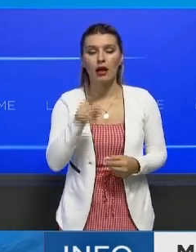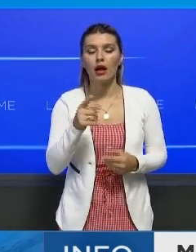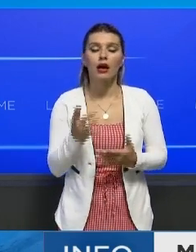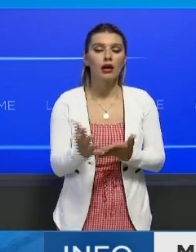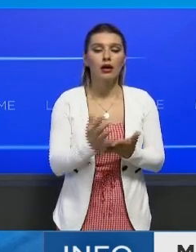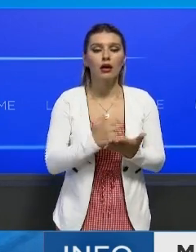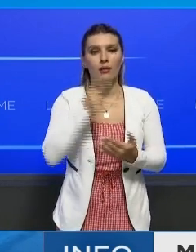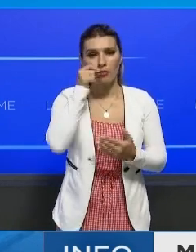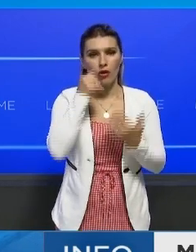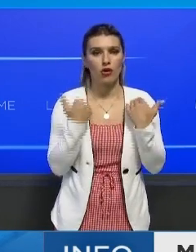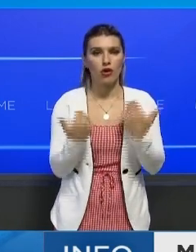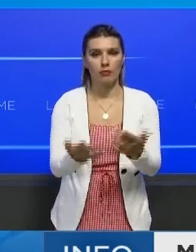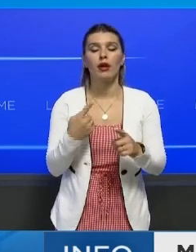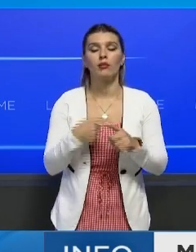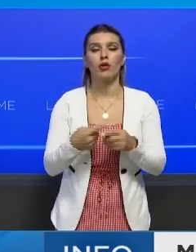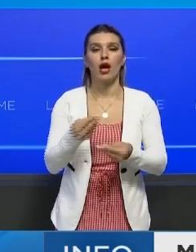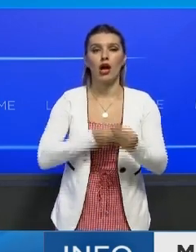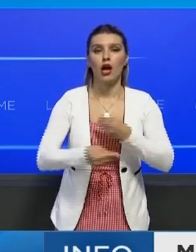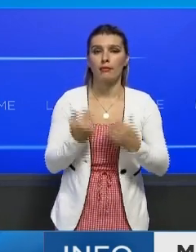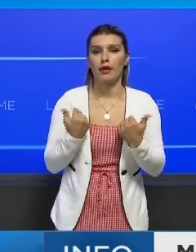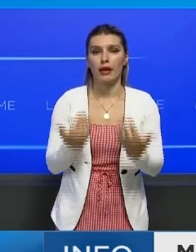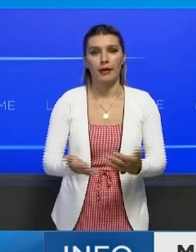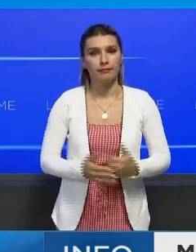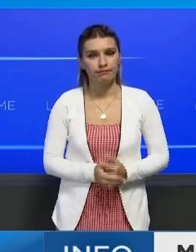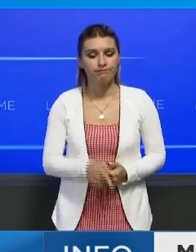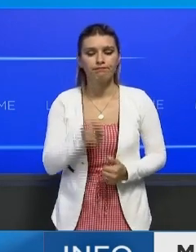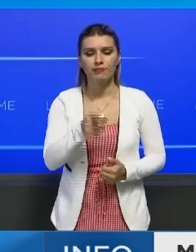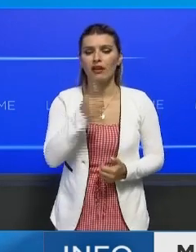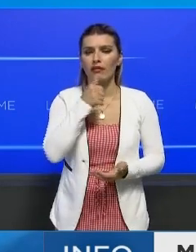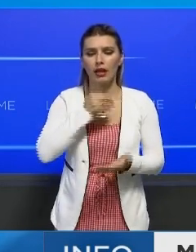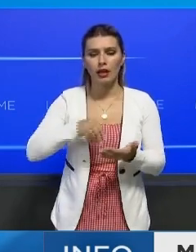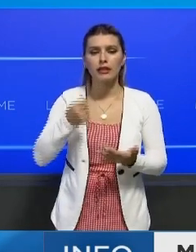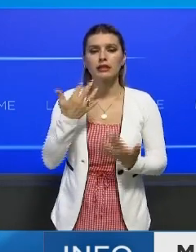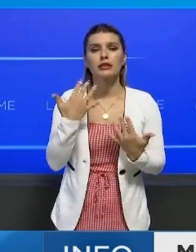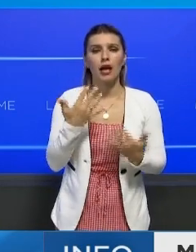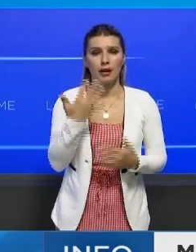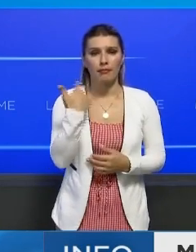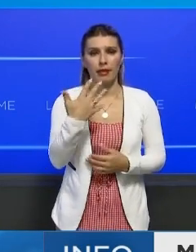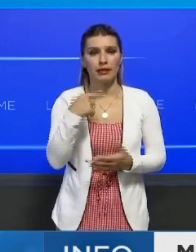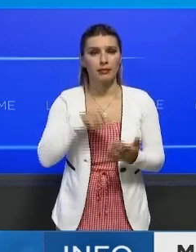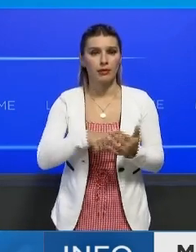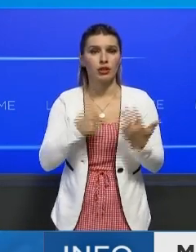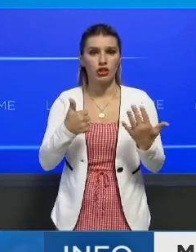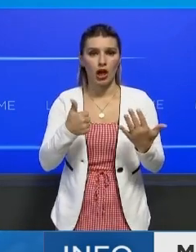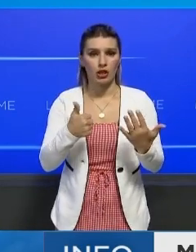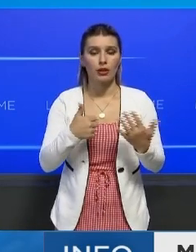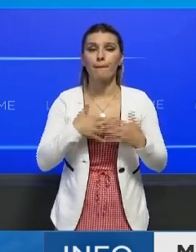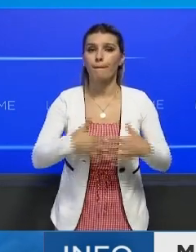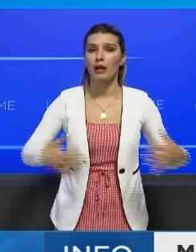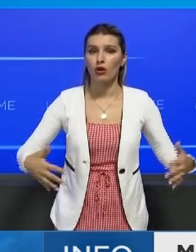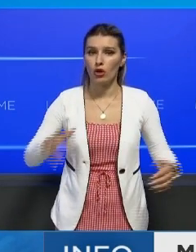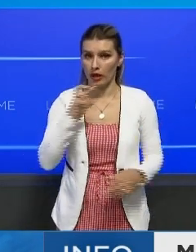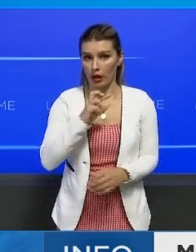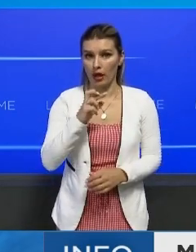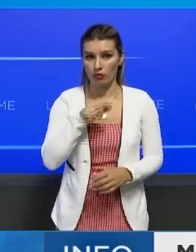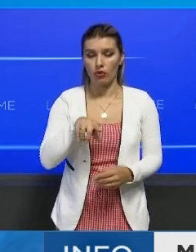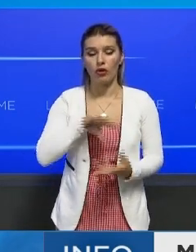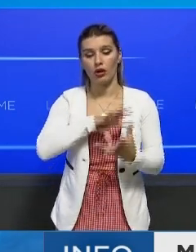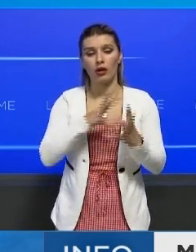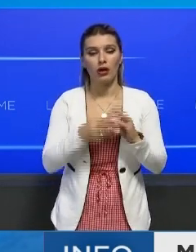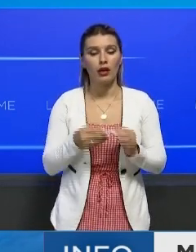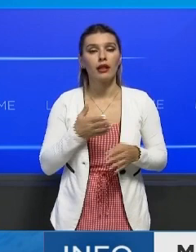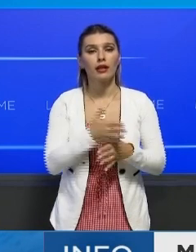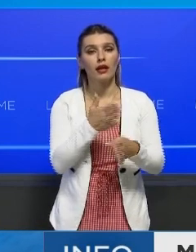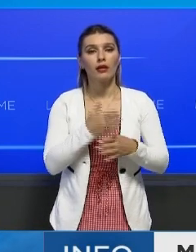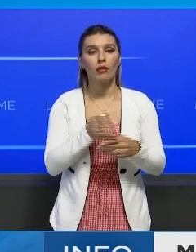përfitojnë populli dhe ekonomia e Kosovës. Ky financim në vlerë prej 50.6 milion euro, sipas tij, do të mbështesë